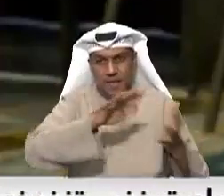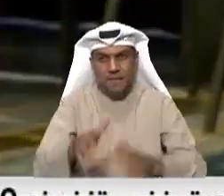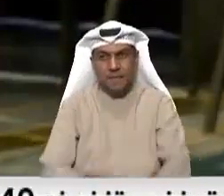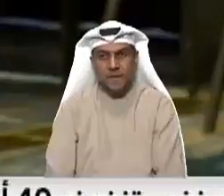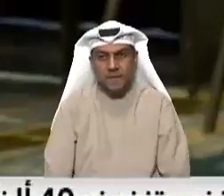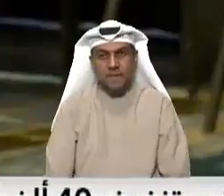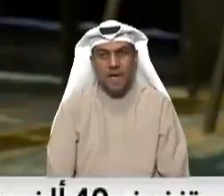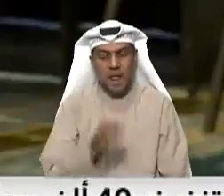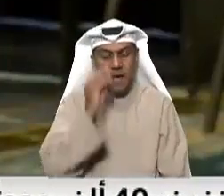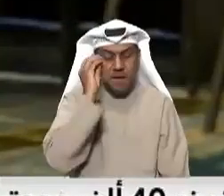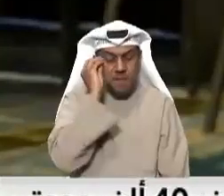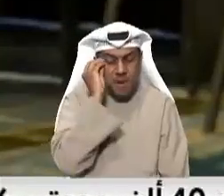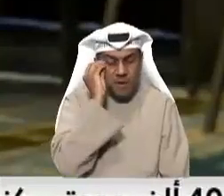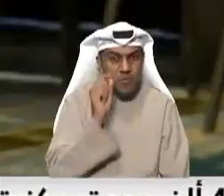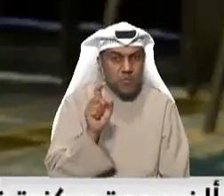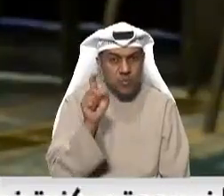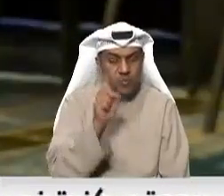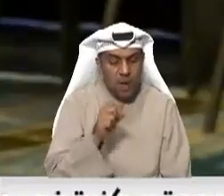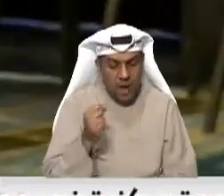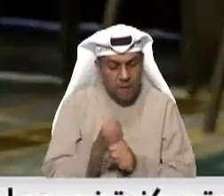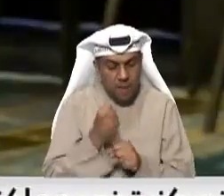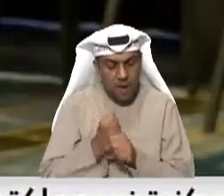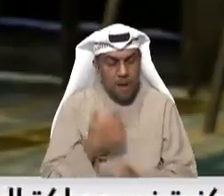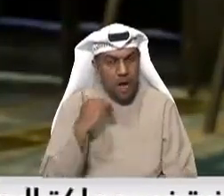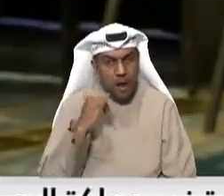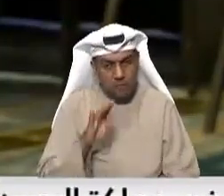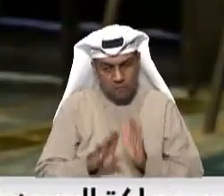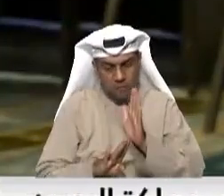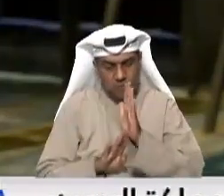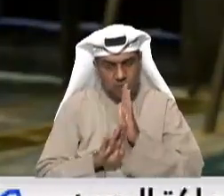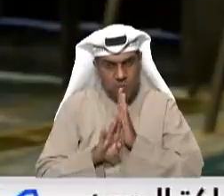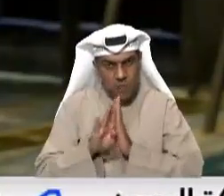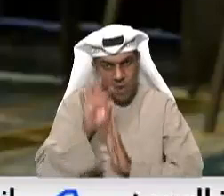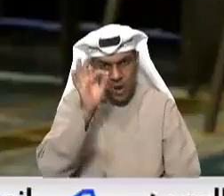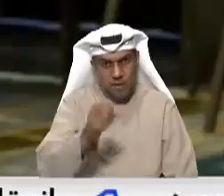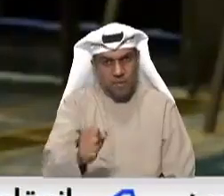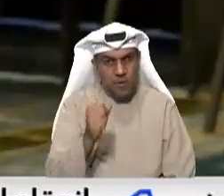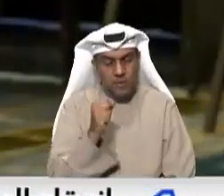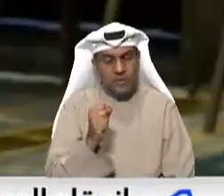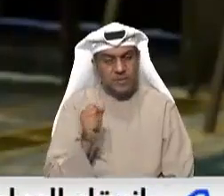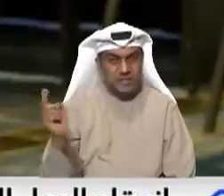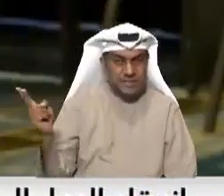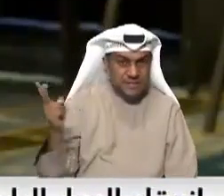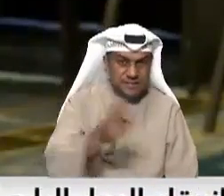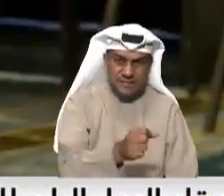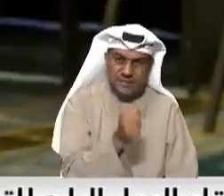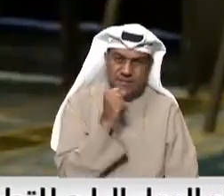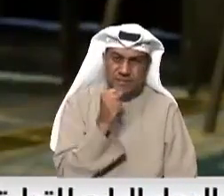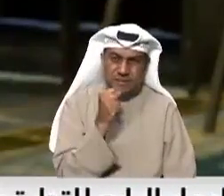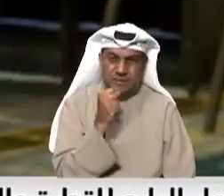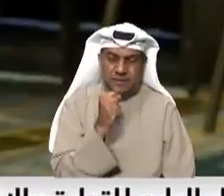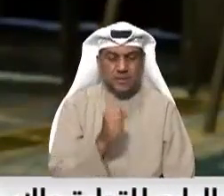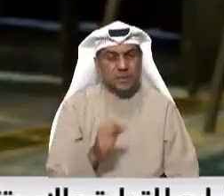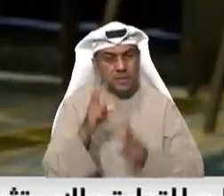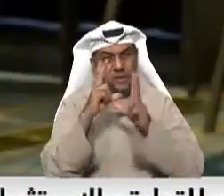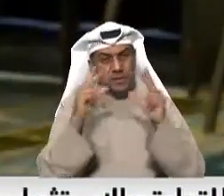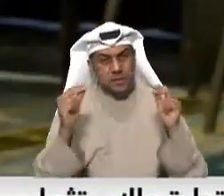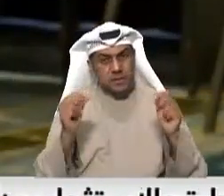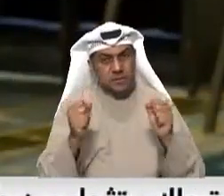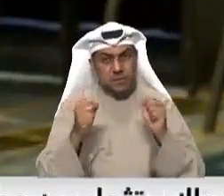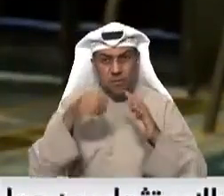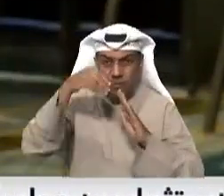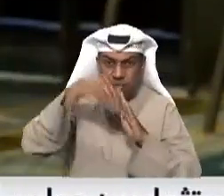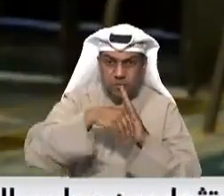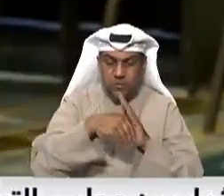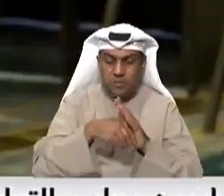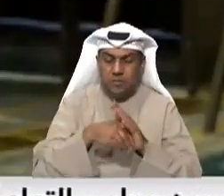تفاؤل بإمكانية تطوير العمل المصرفي العربي الذي يشهد تحديات في دول عدة وعلى رأسها لبنان. وتكمن